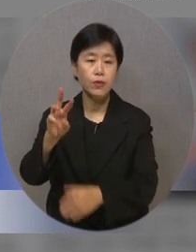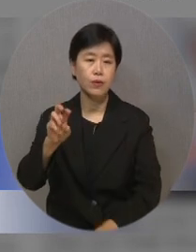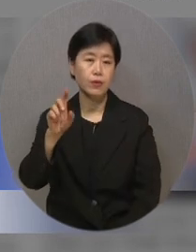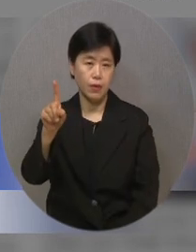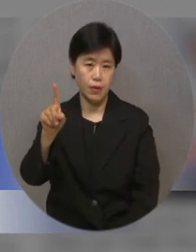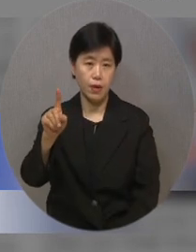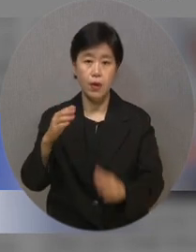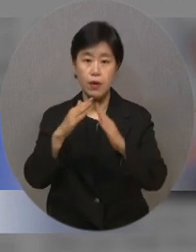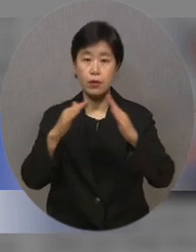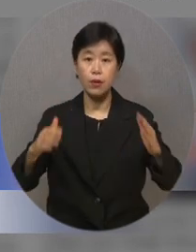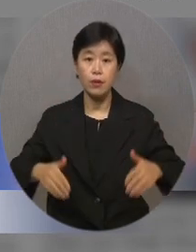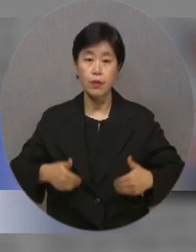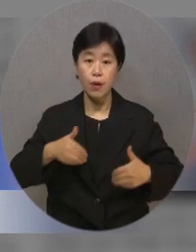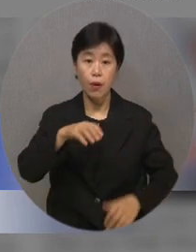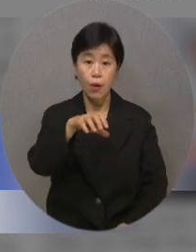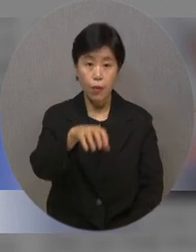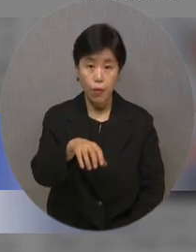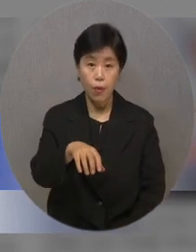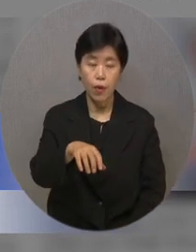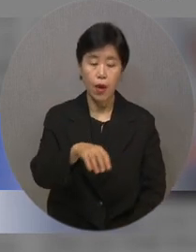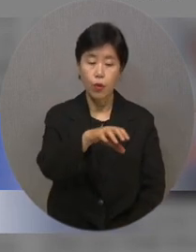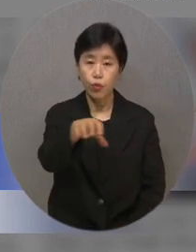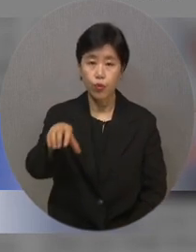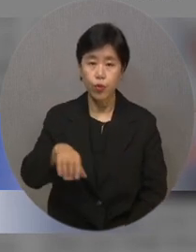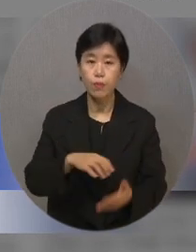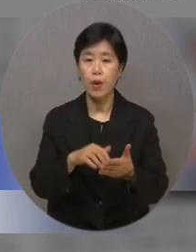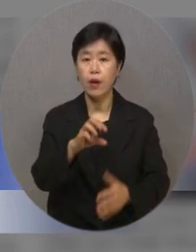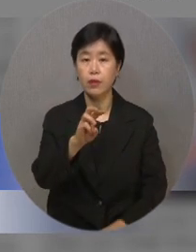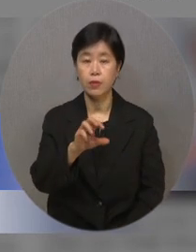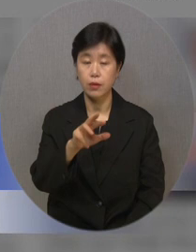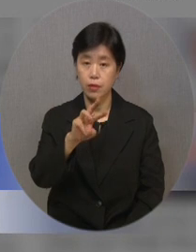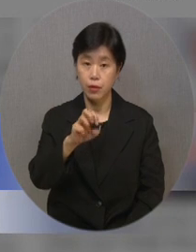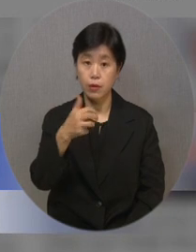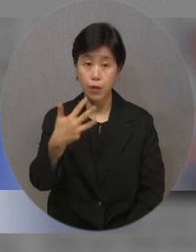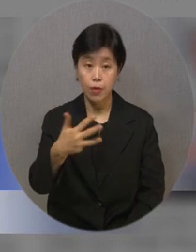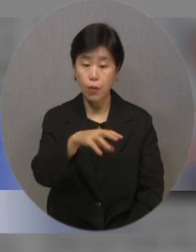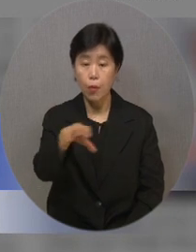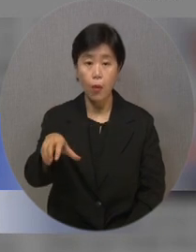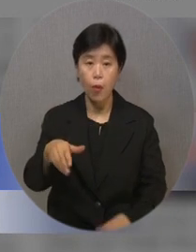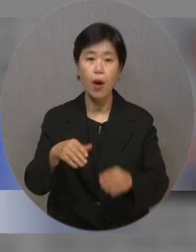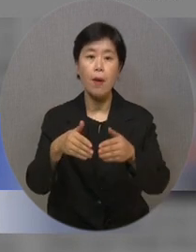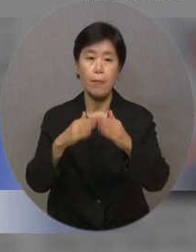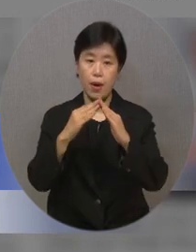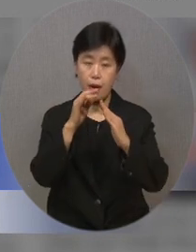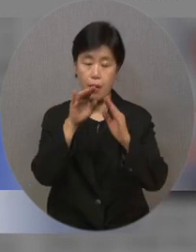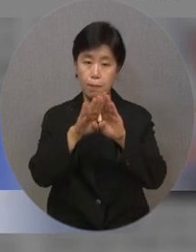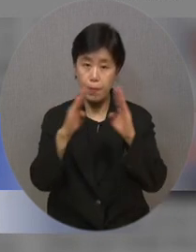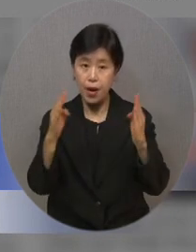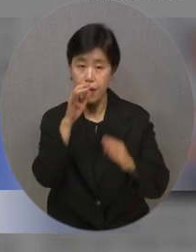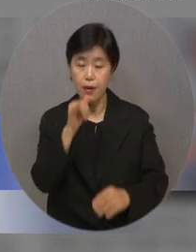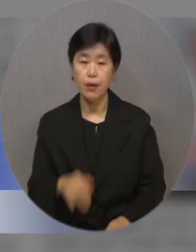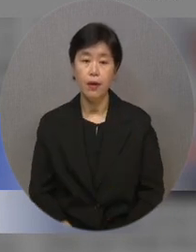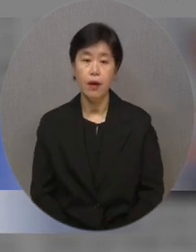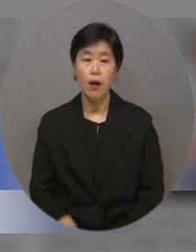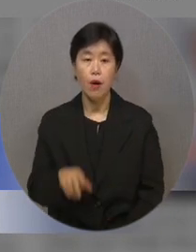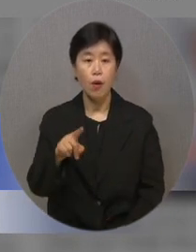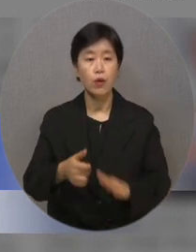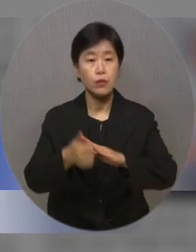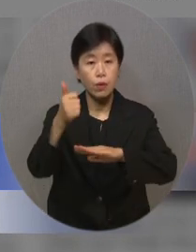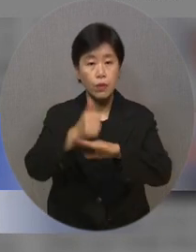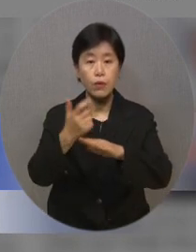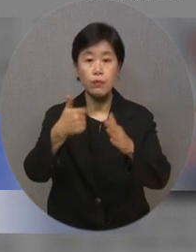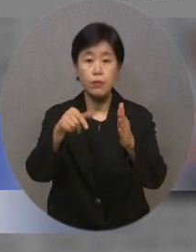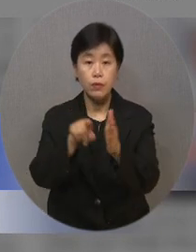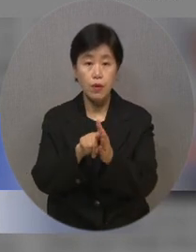전라남도 38개 경기장에서 치러질 예정입니다 전라남도 장애인 체육회는 성공적인 대회 개체를 위해